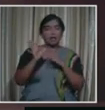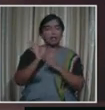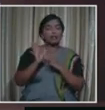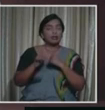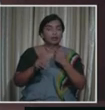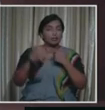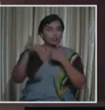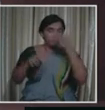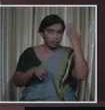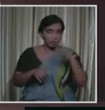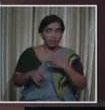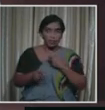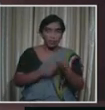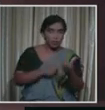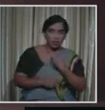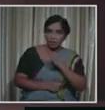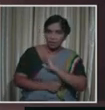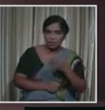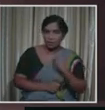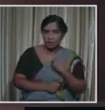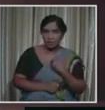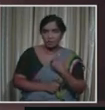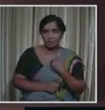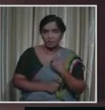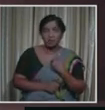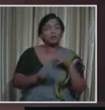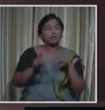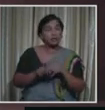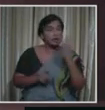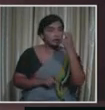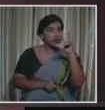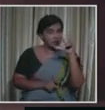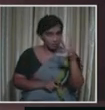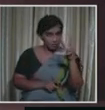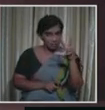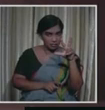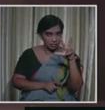ඝාතනය කරනවා අපි ගල් කැටයක් අතින් ගන්නේ නේ. ඒ වගේම 2008